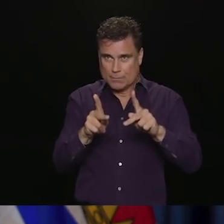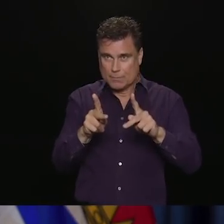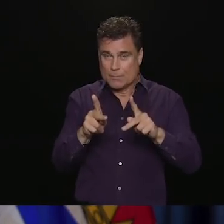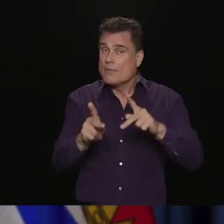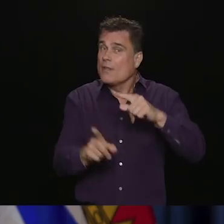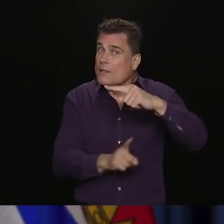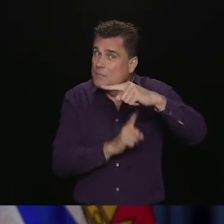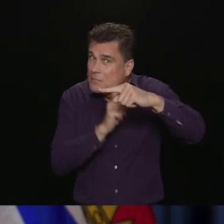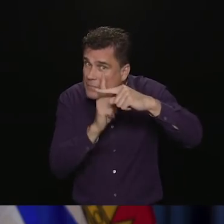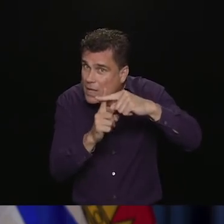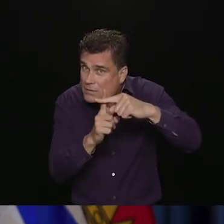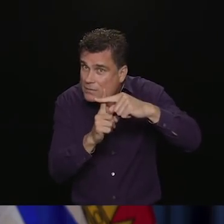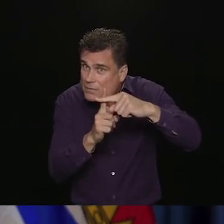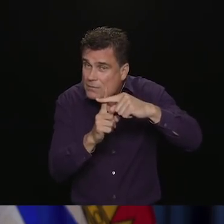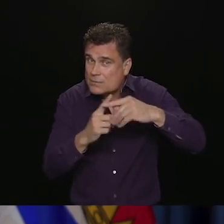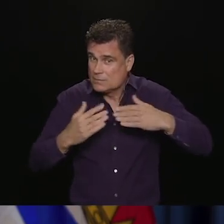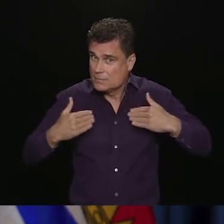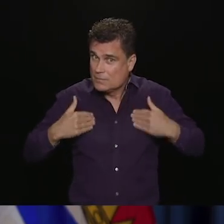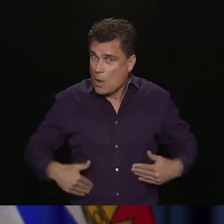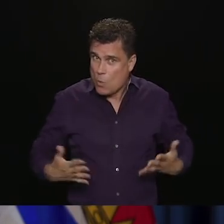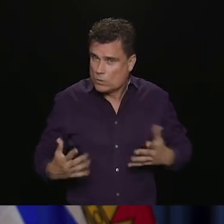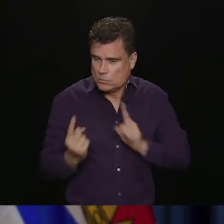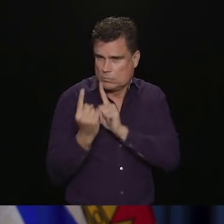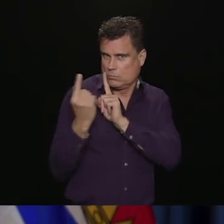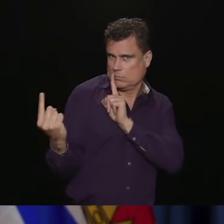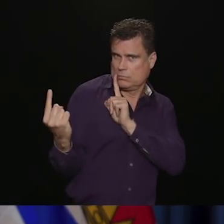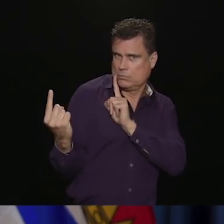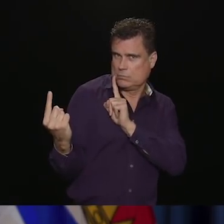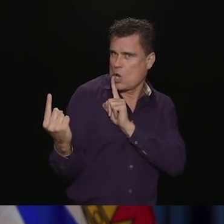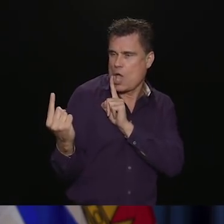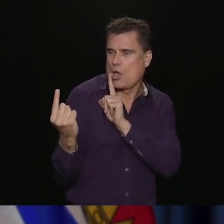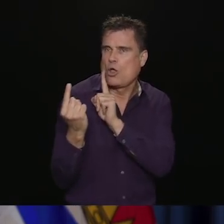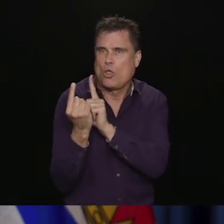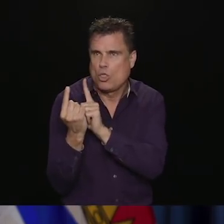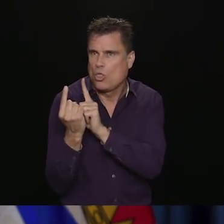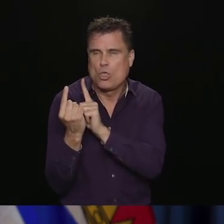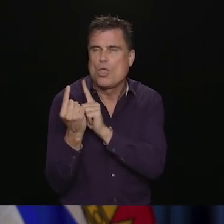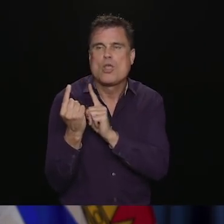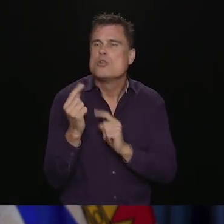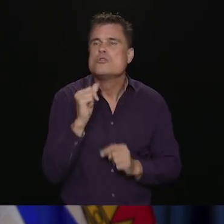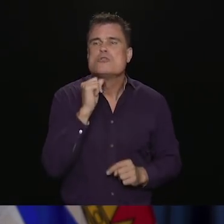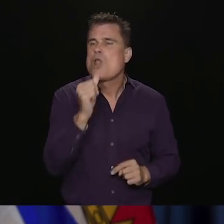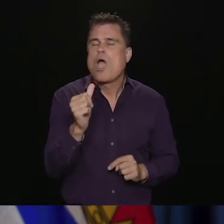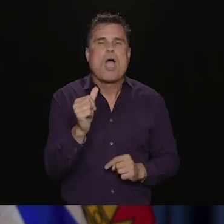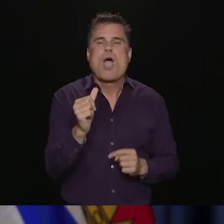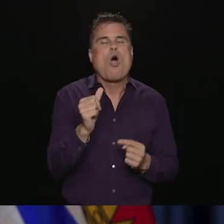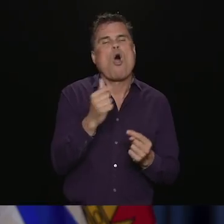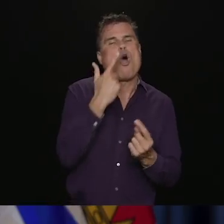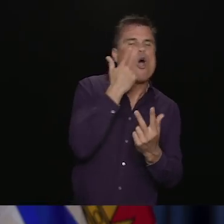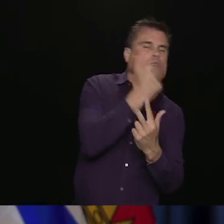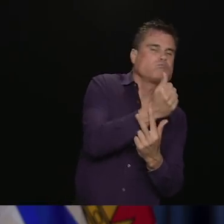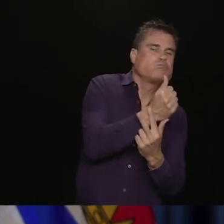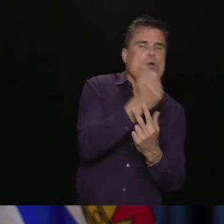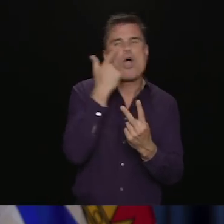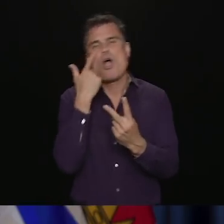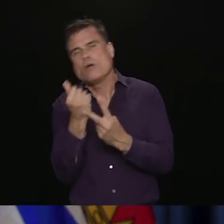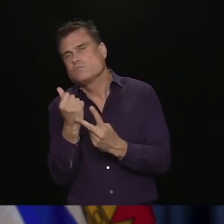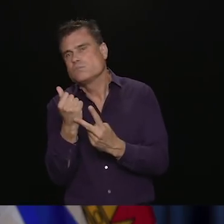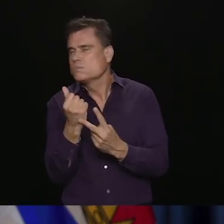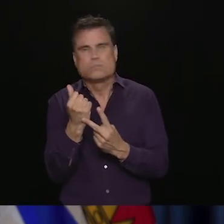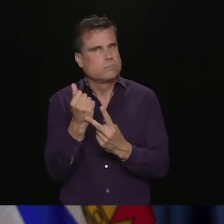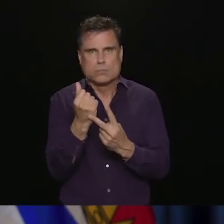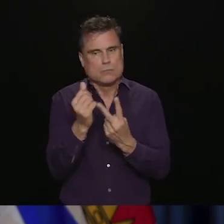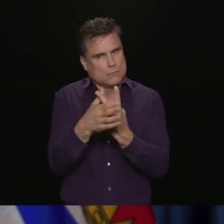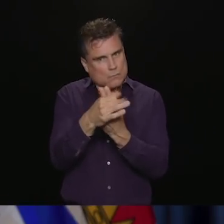suivre les conseils de Dr. Henry et d'autres dans le système de santé publique. C'est pas une